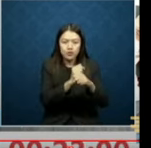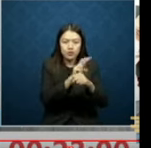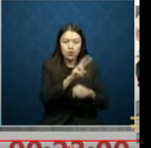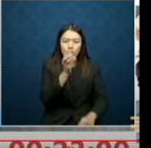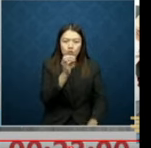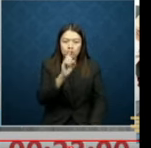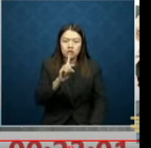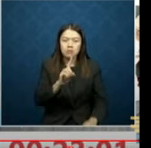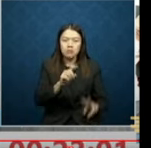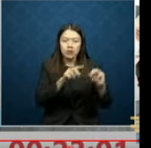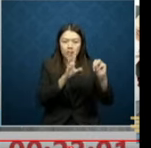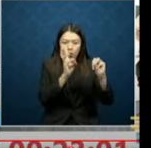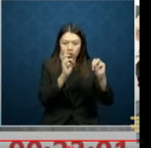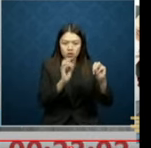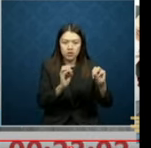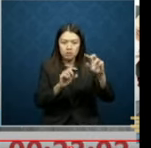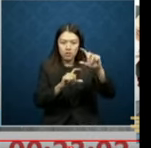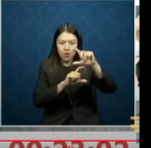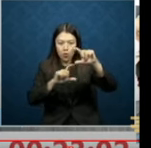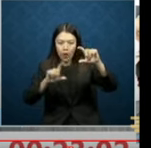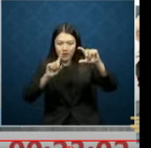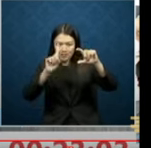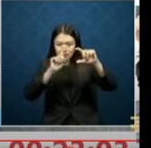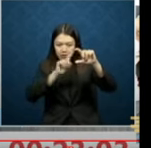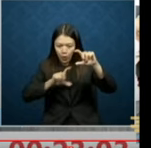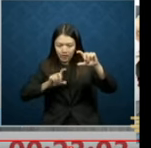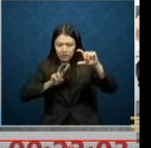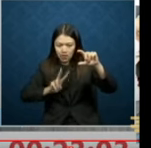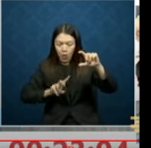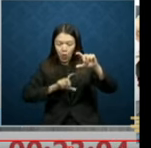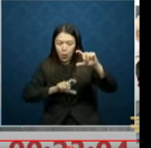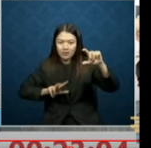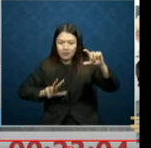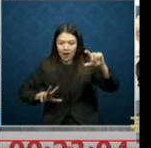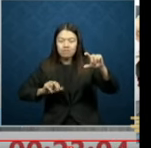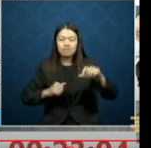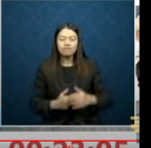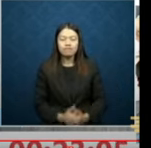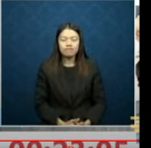รา60วรรค1วรรค2และวรรค3